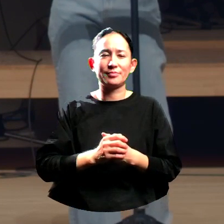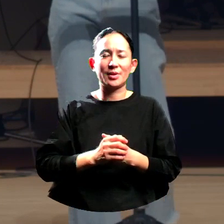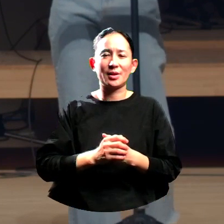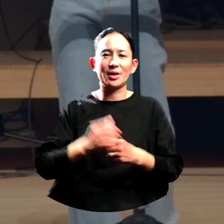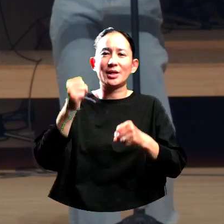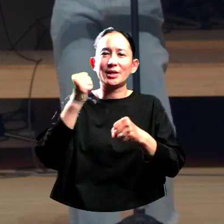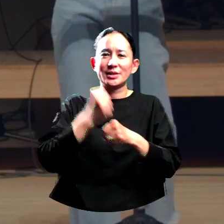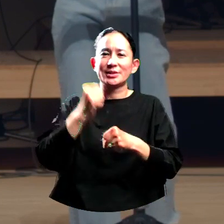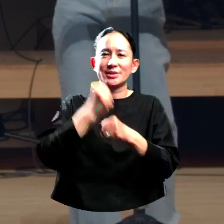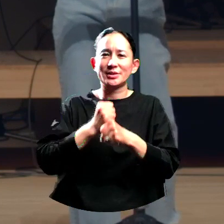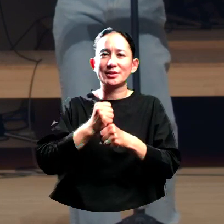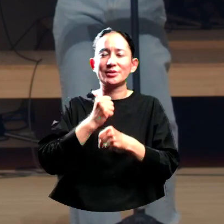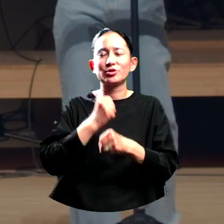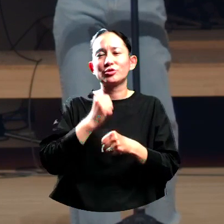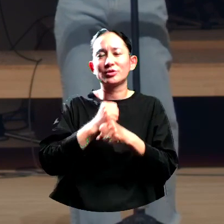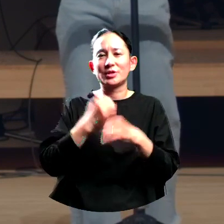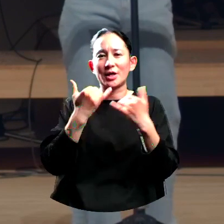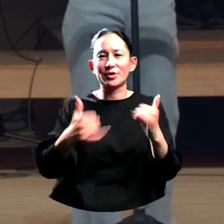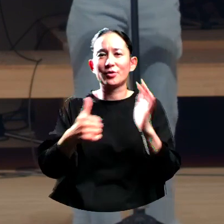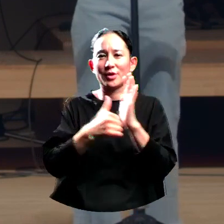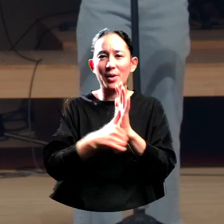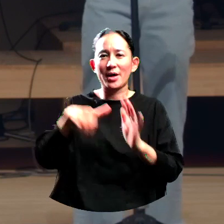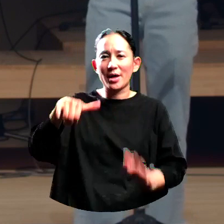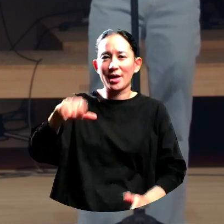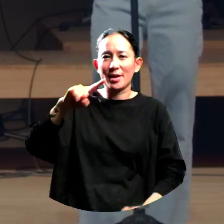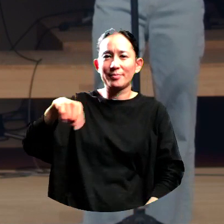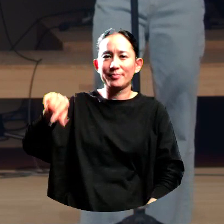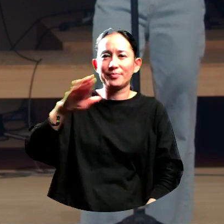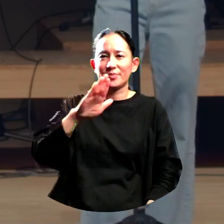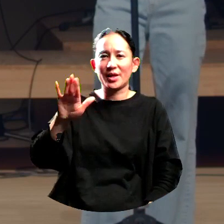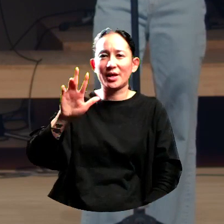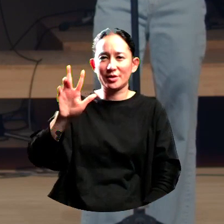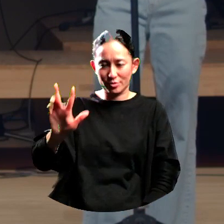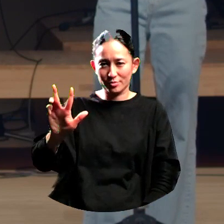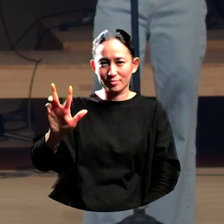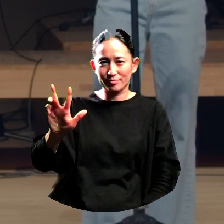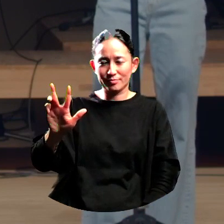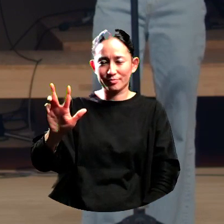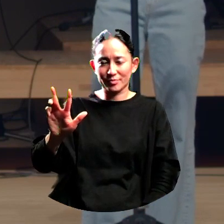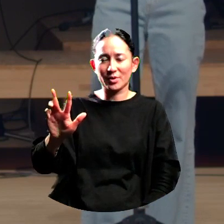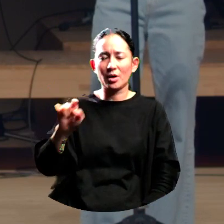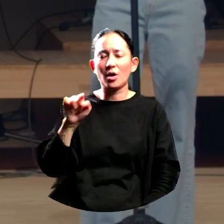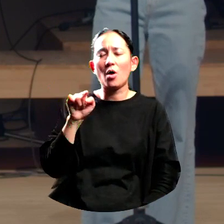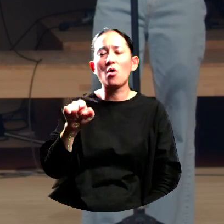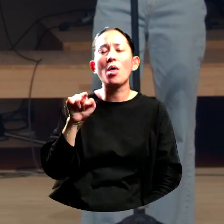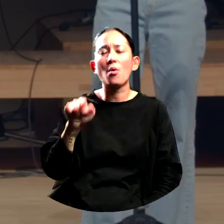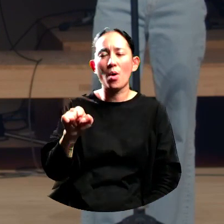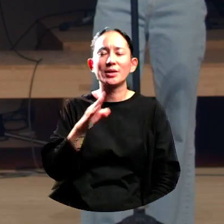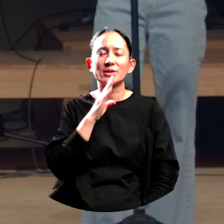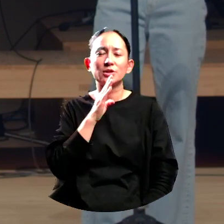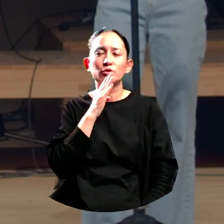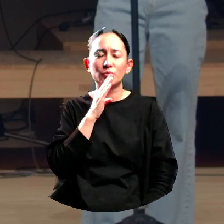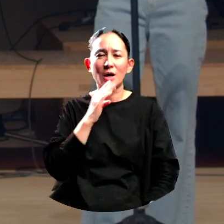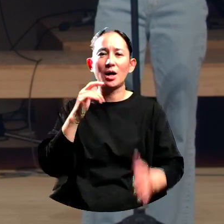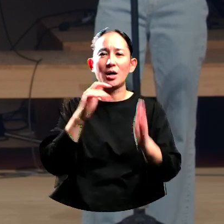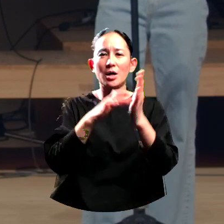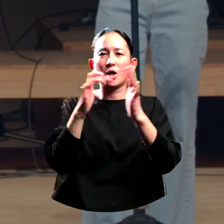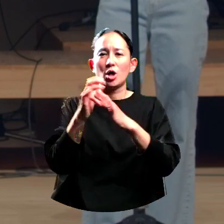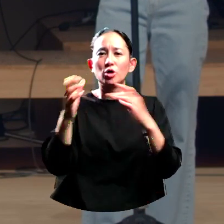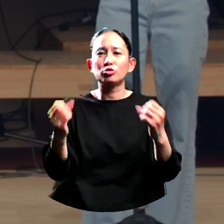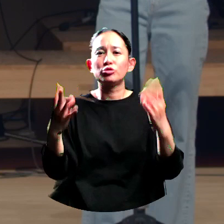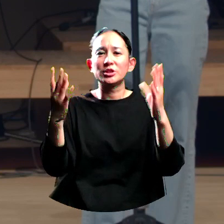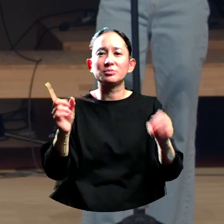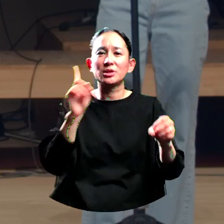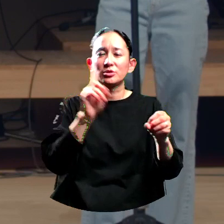G.F. Handel. 実はこのメサイアはクリスマスのために作られたんじゃなくて復活祭